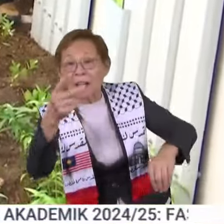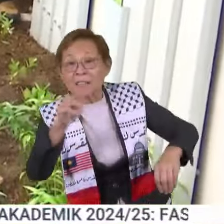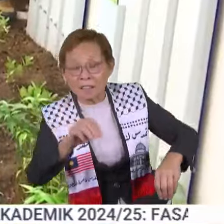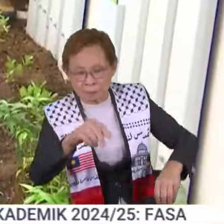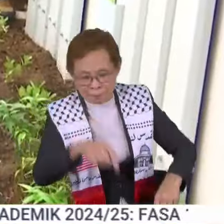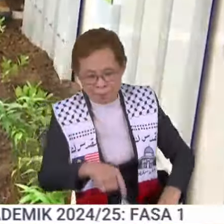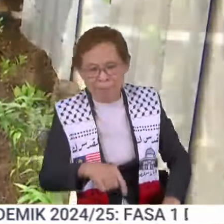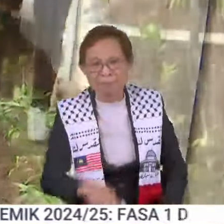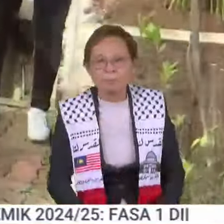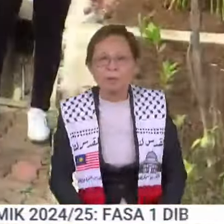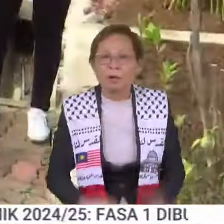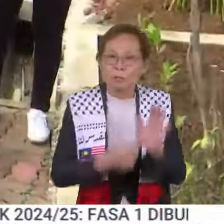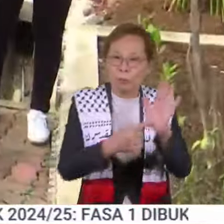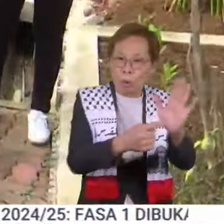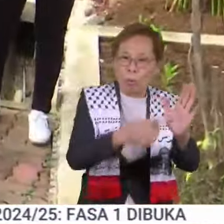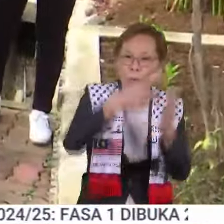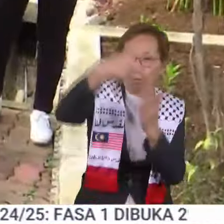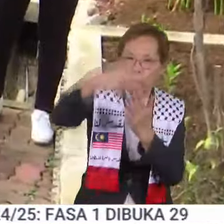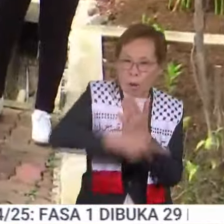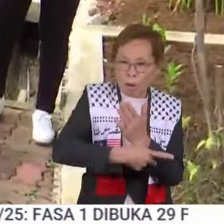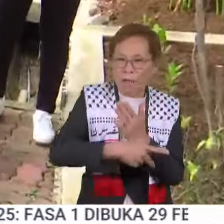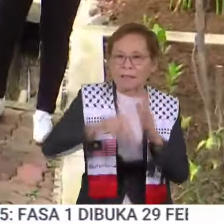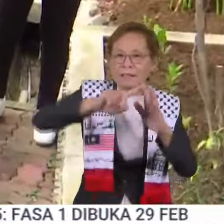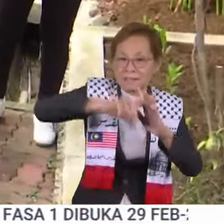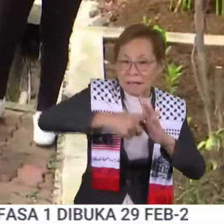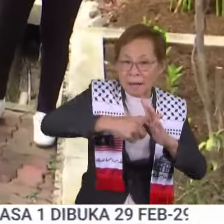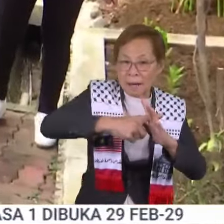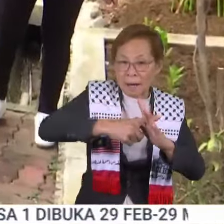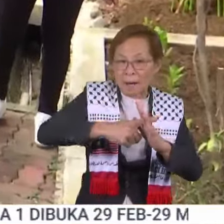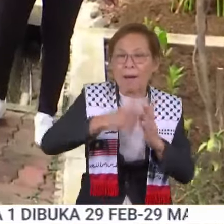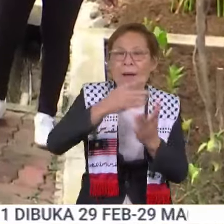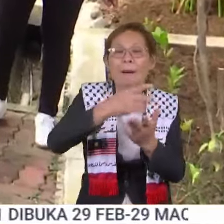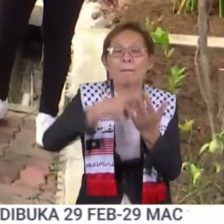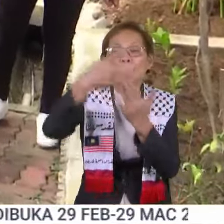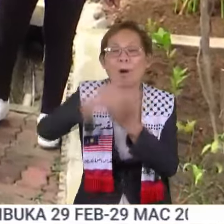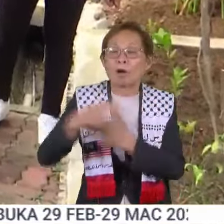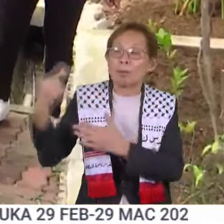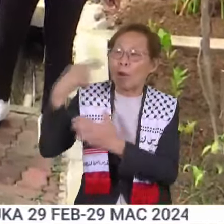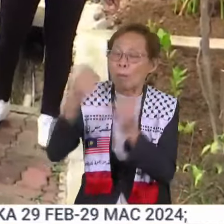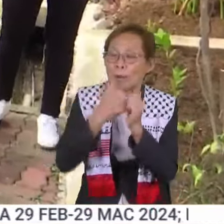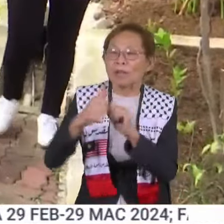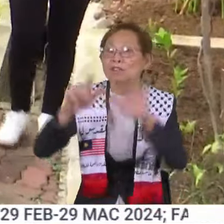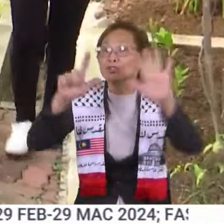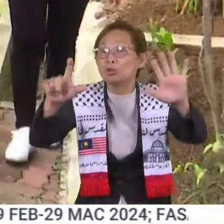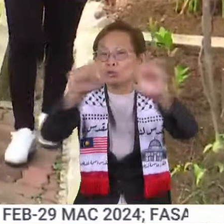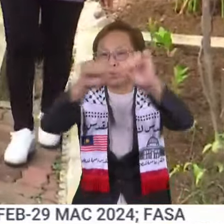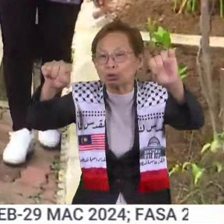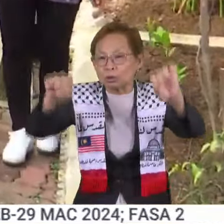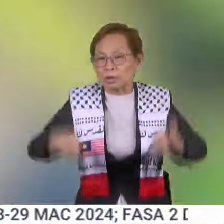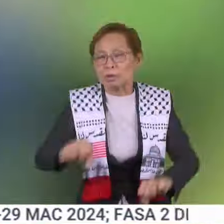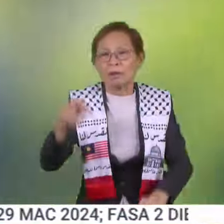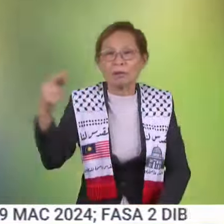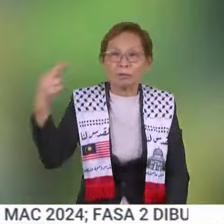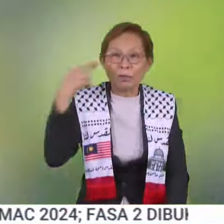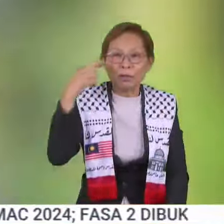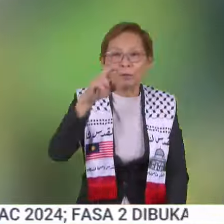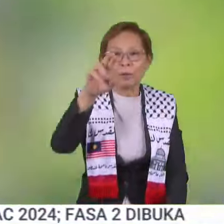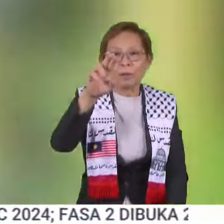Kota Media. Ia merupakan antara program yang dilaksana bahagian program radio bersama 7 stesen radio RTM.